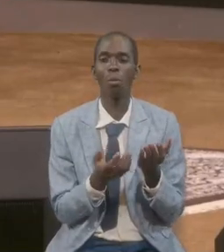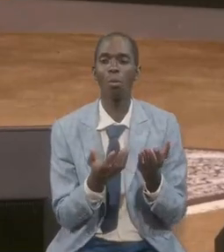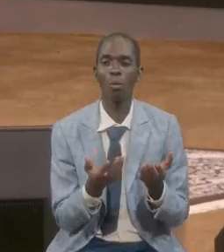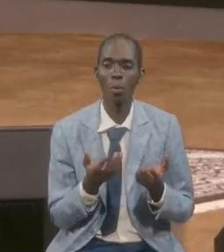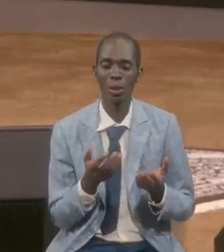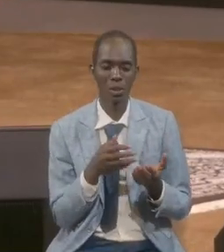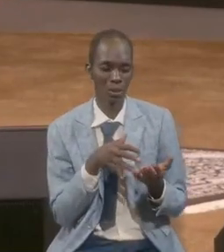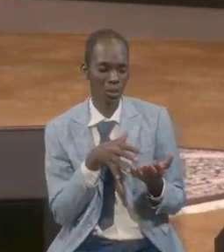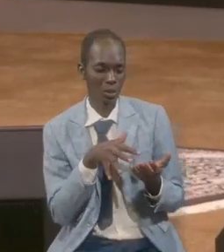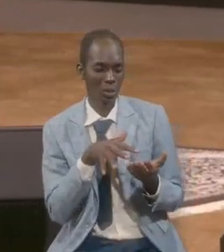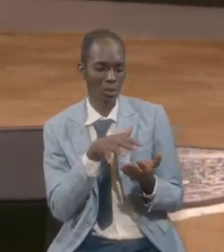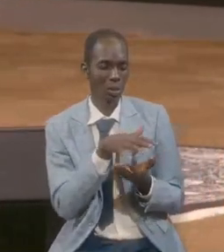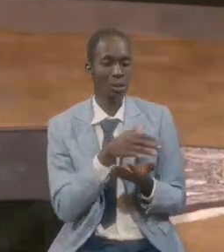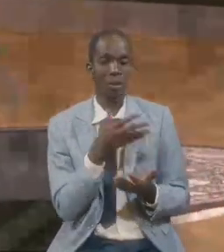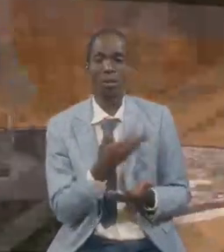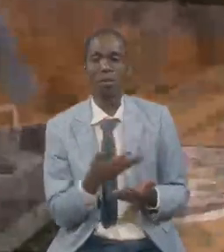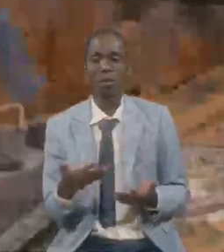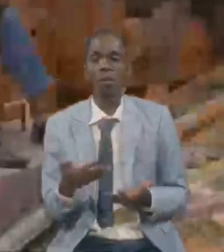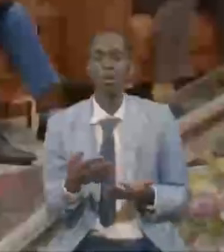désire ces choses.